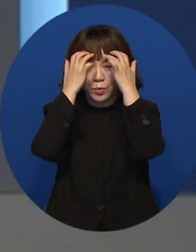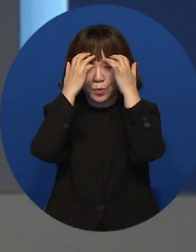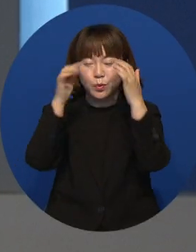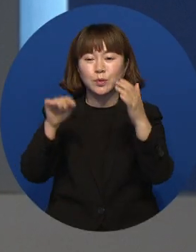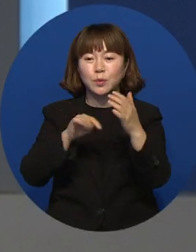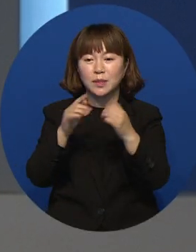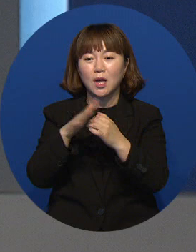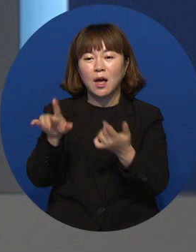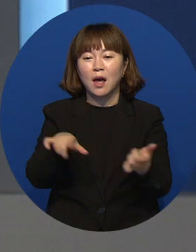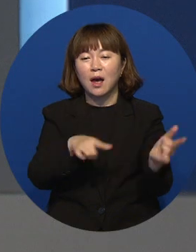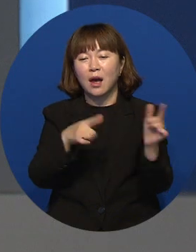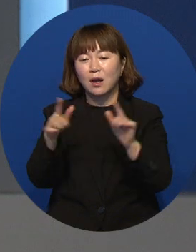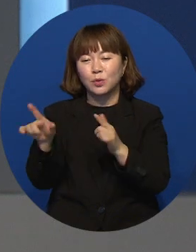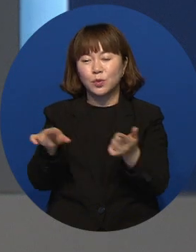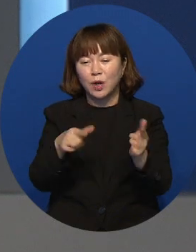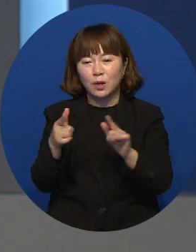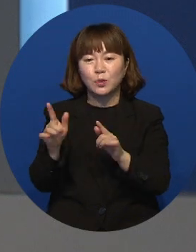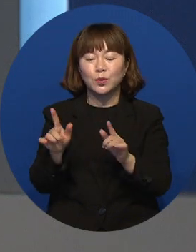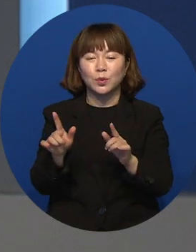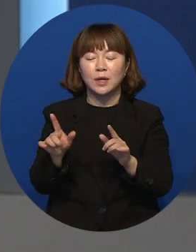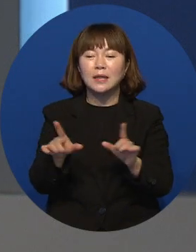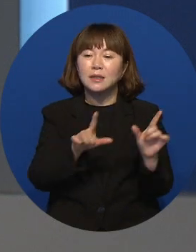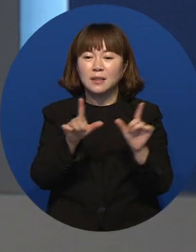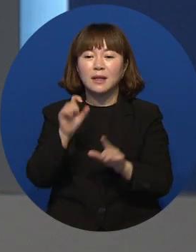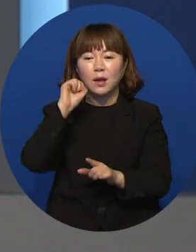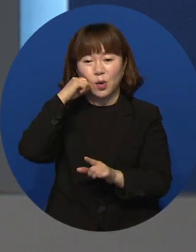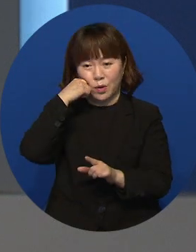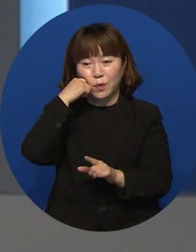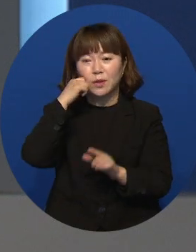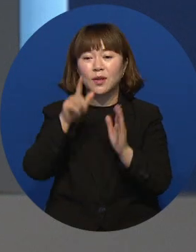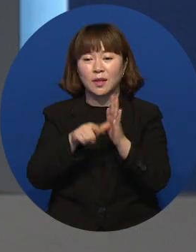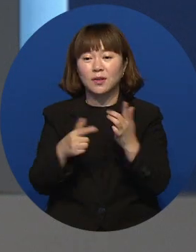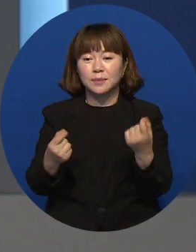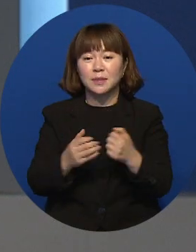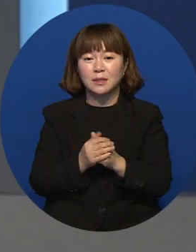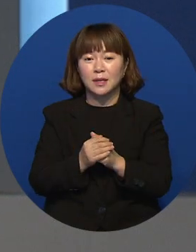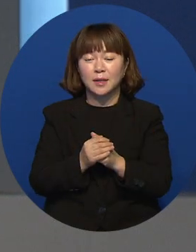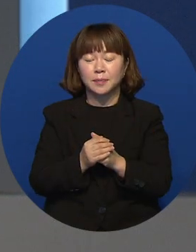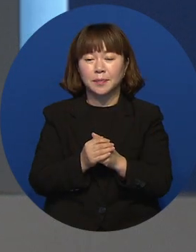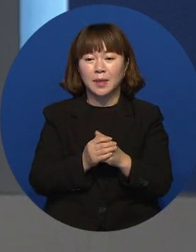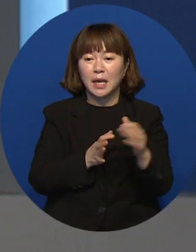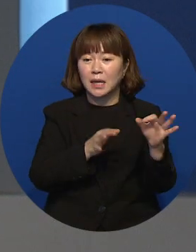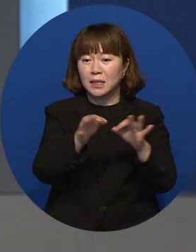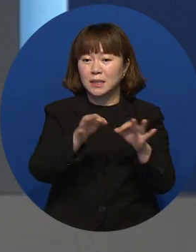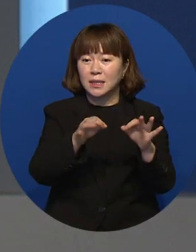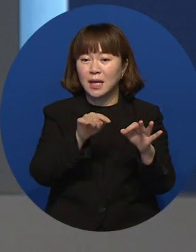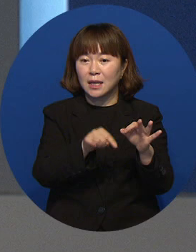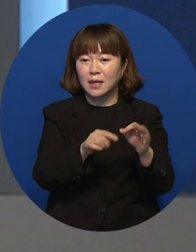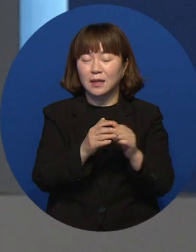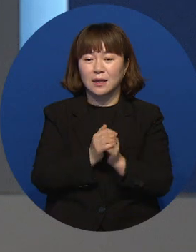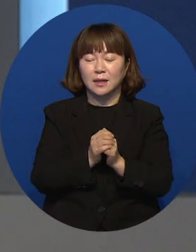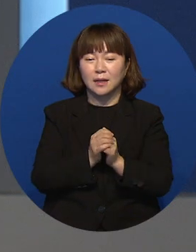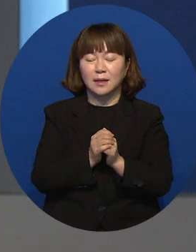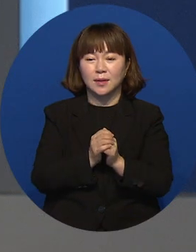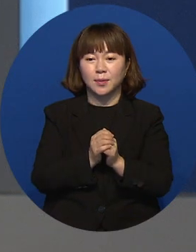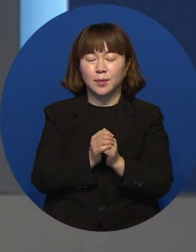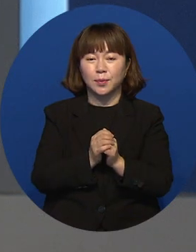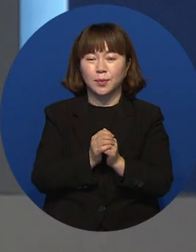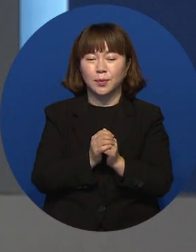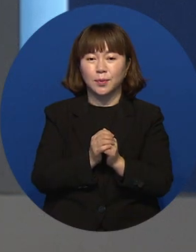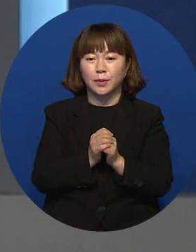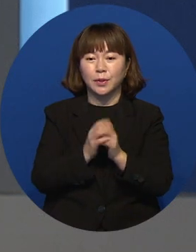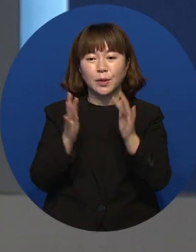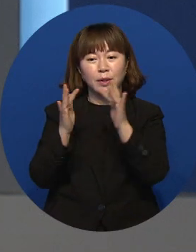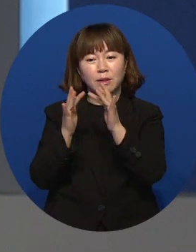하루를 버티기 힘들었던 그런 시기 아닌가 에게 생각하고요 특히 시장 자체가 좀 온라인으로 어 넘어가는 상황이었기